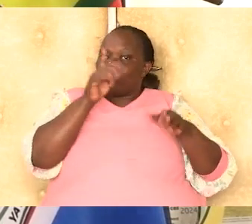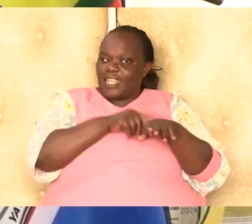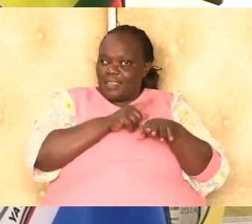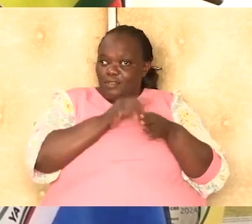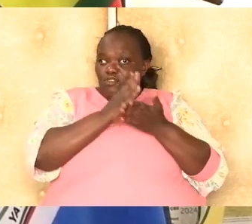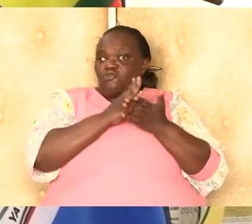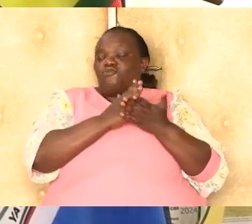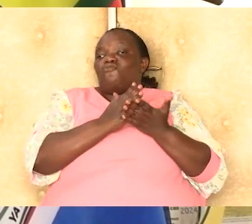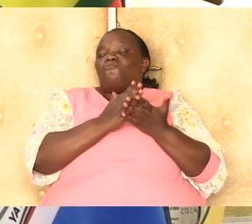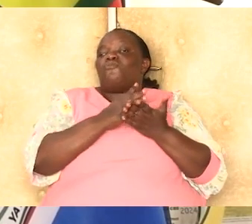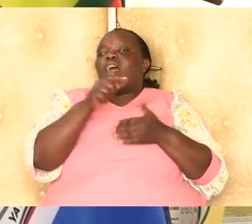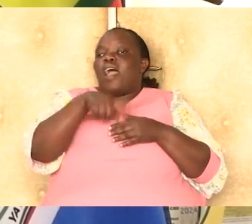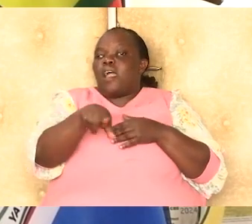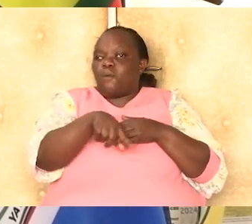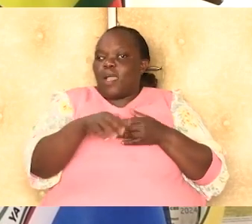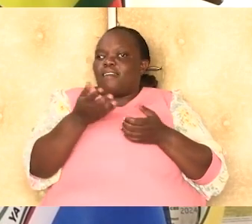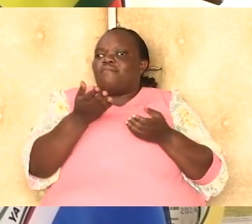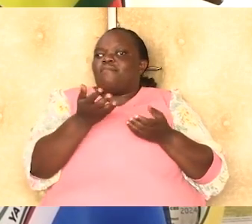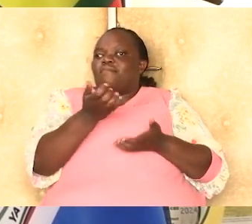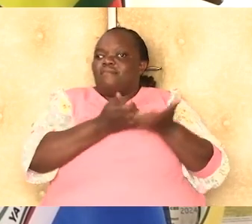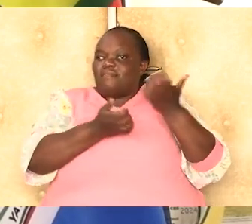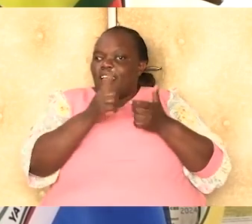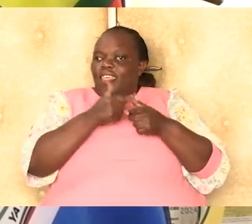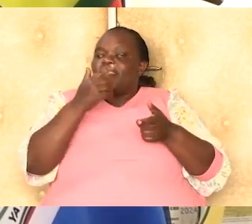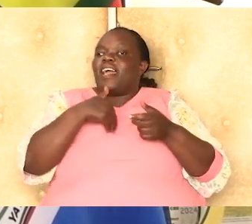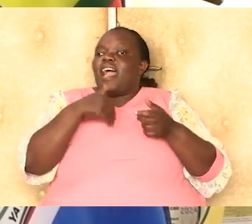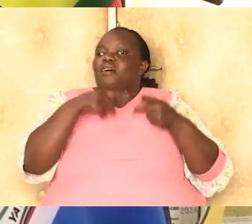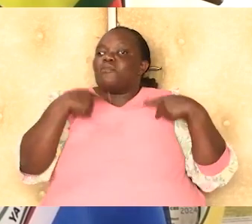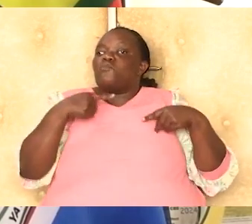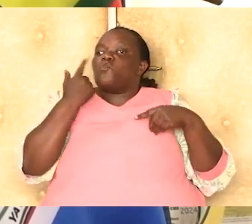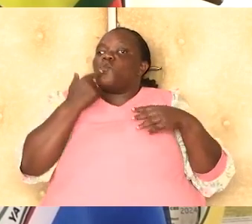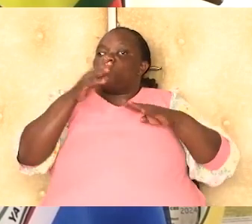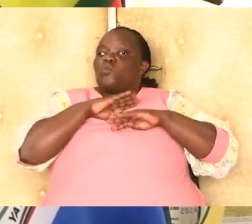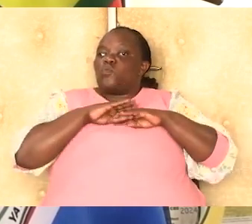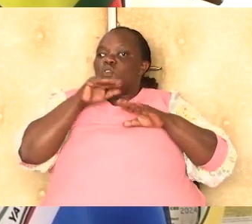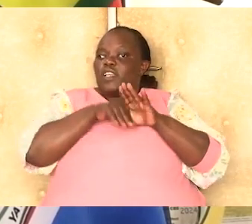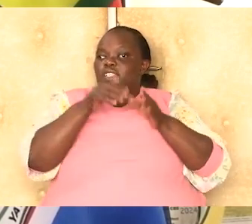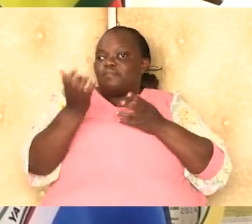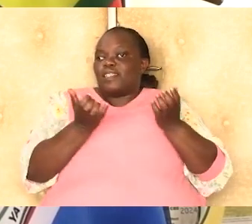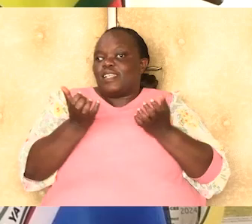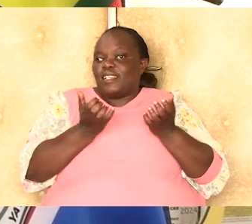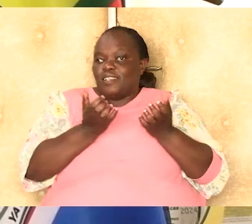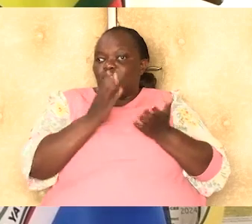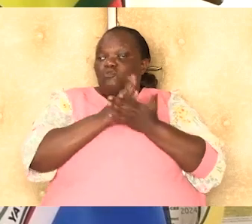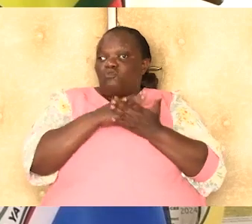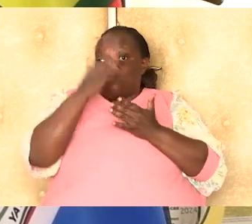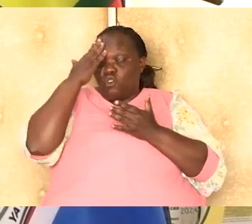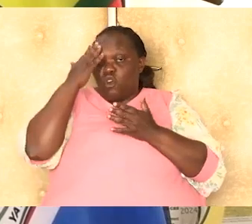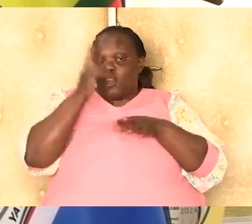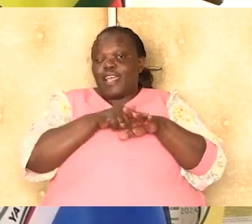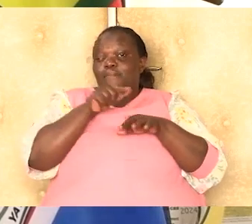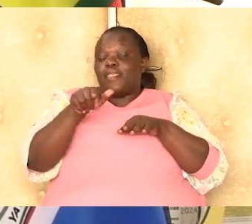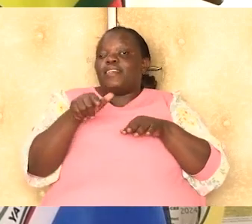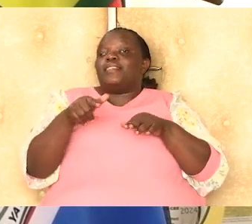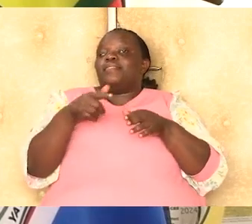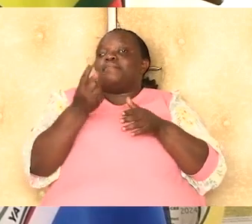kuzalisha uchumi wetu na tuweze kuwa ni watu ambawa wanajikimu katika mambo ya kibiashara na ujue hii pesa kikuja kutoka